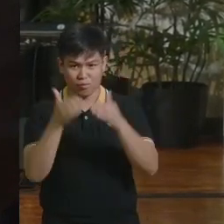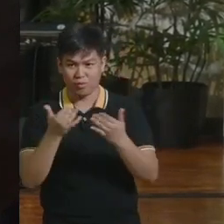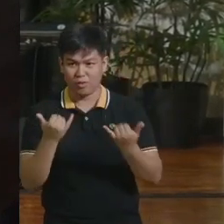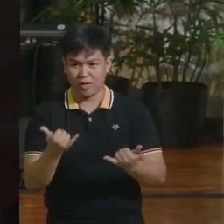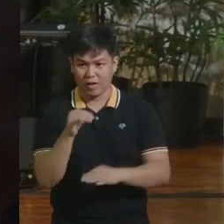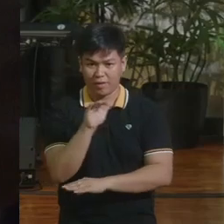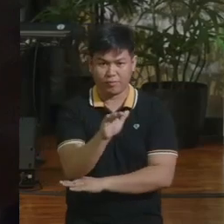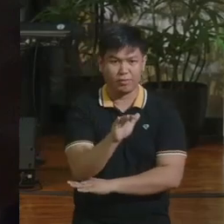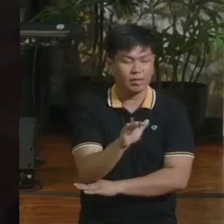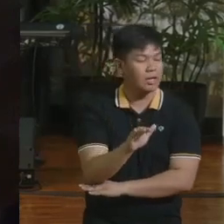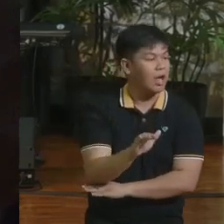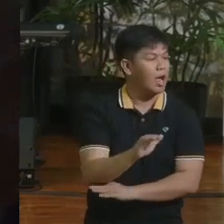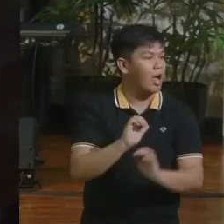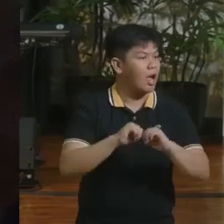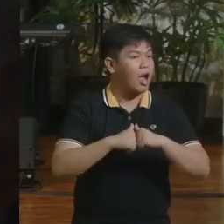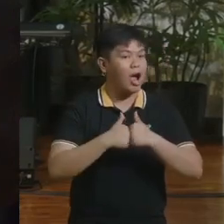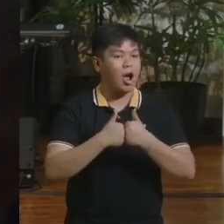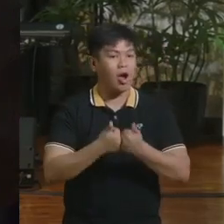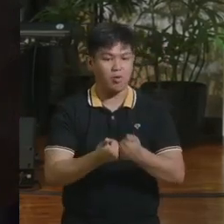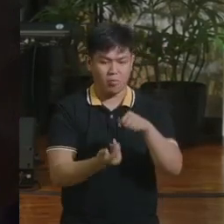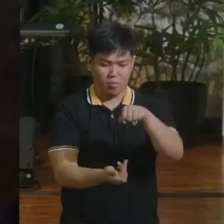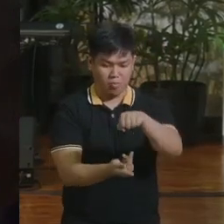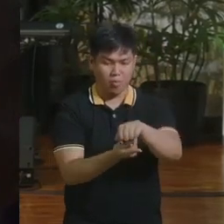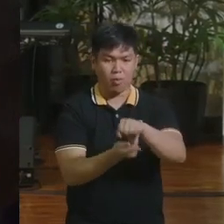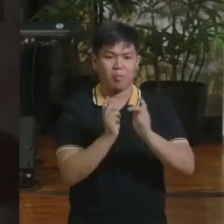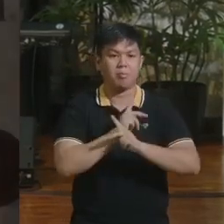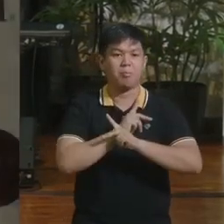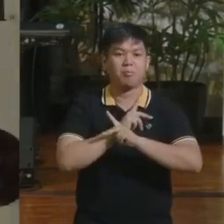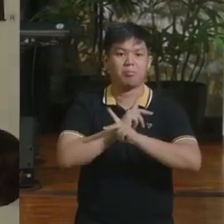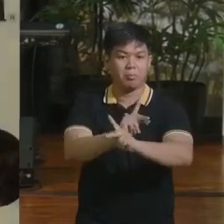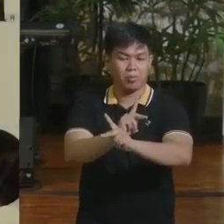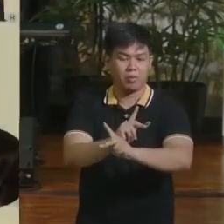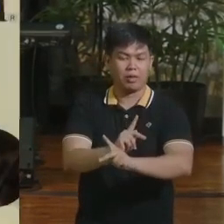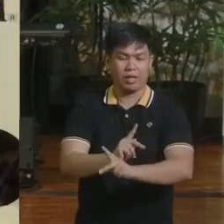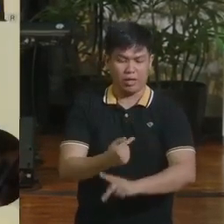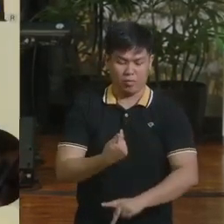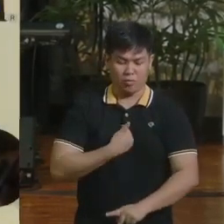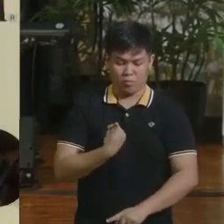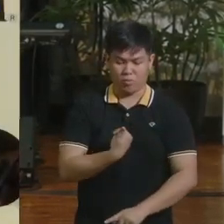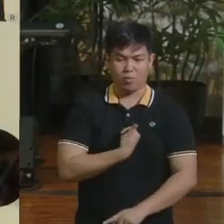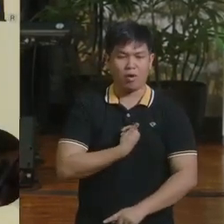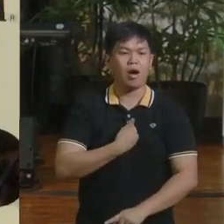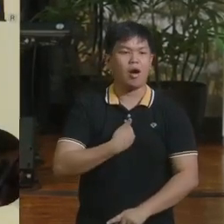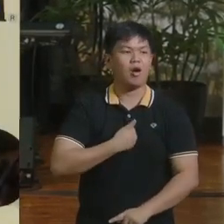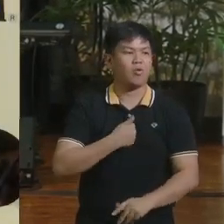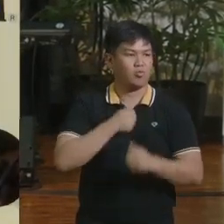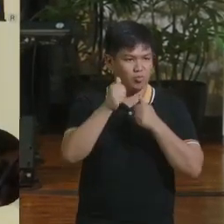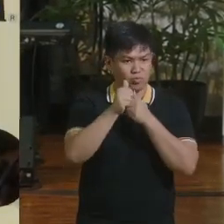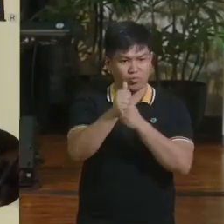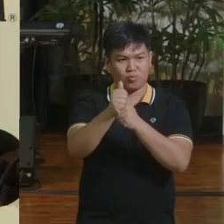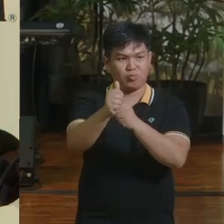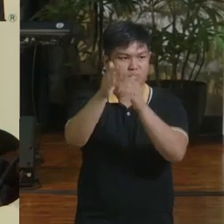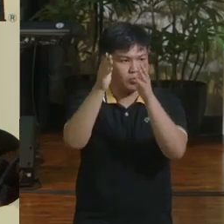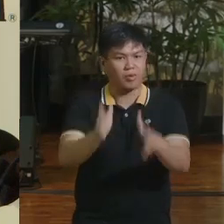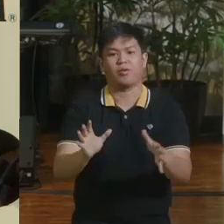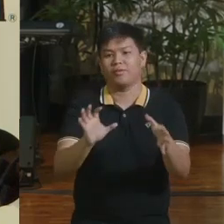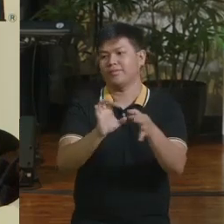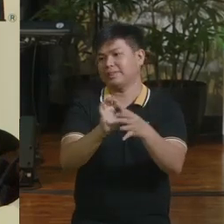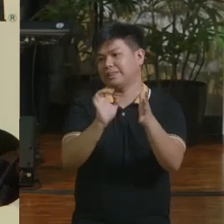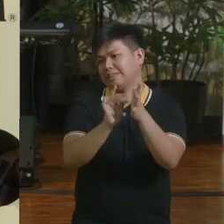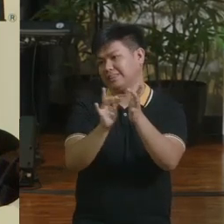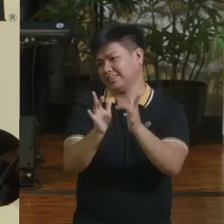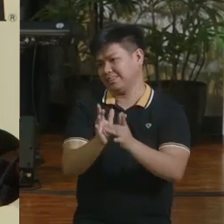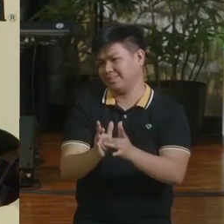ang pagtanggol ni Paul ng kanyang pagiging apostol. Medyo nag-rhyme po siya ng konti, no?